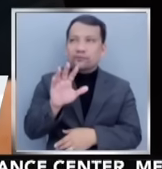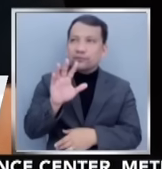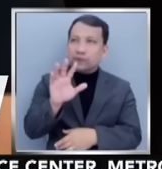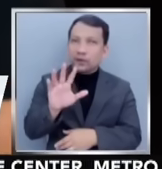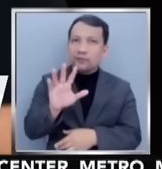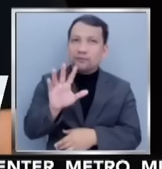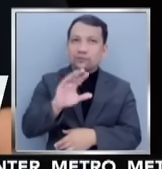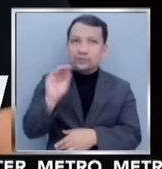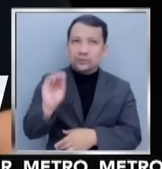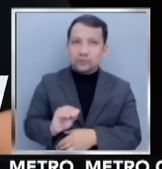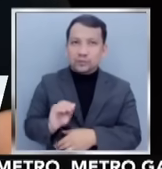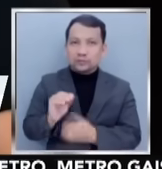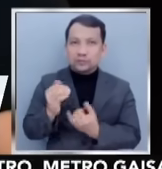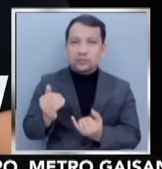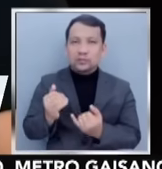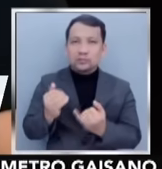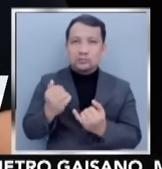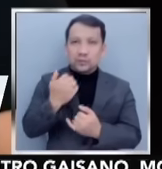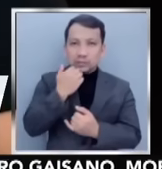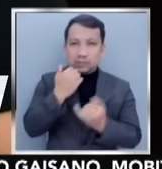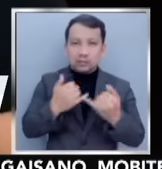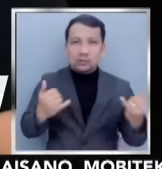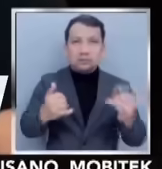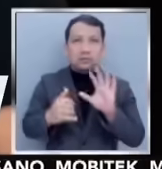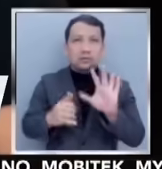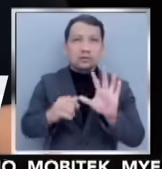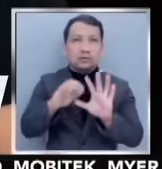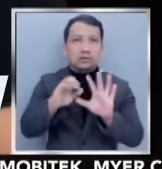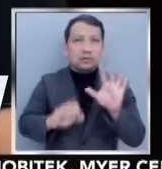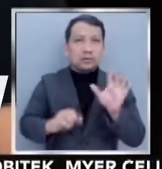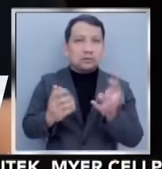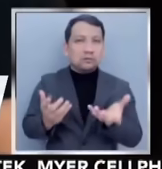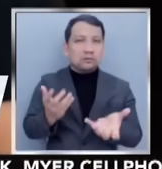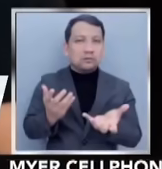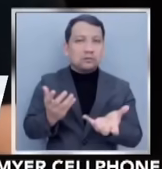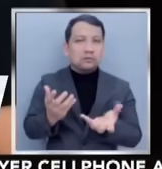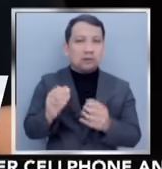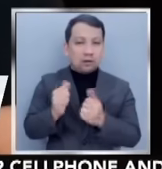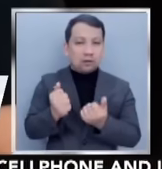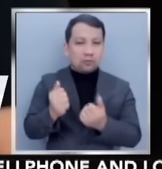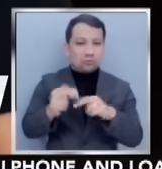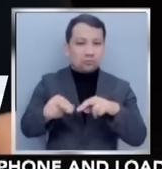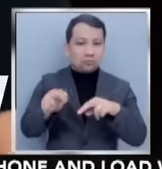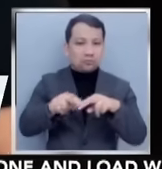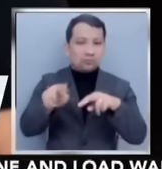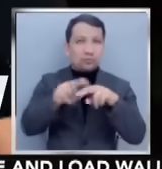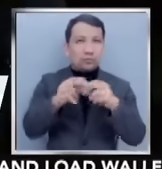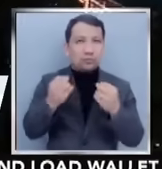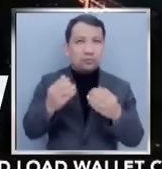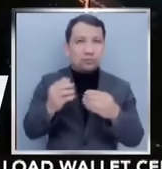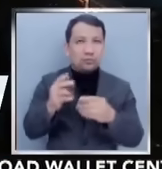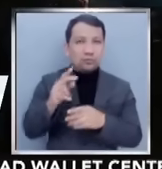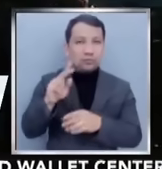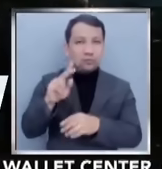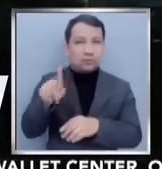5% na lang yung margin mo eh. 5 points na lang yung margin mo. Eh paano tumataas pa yung population?